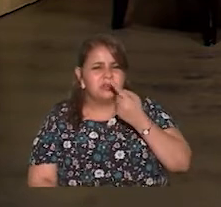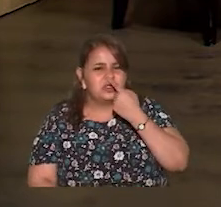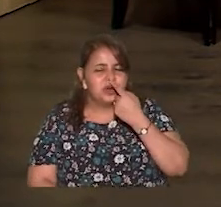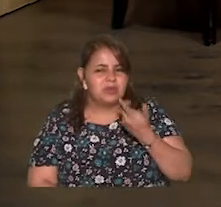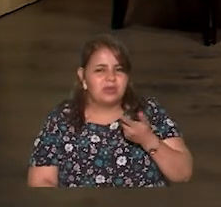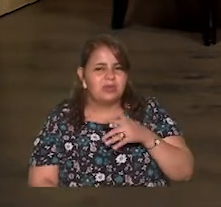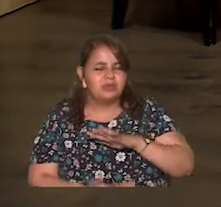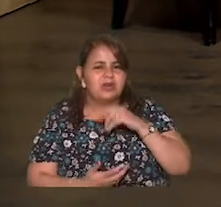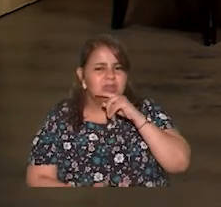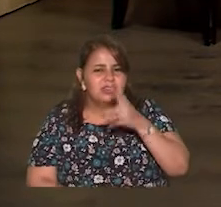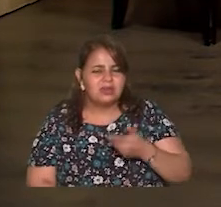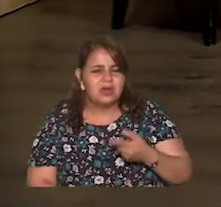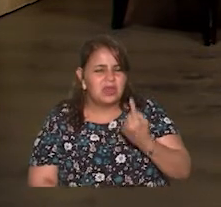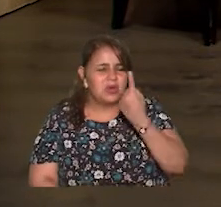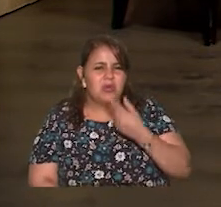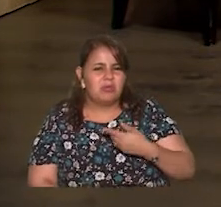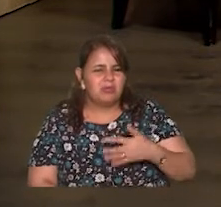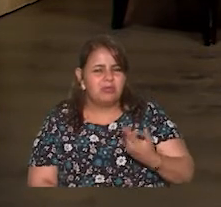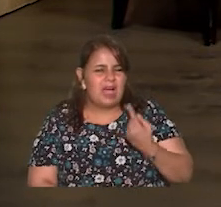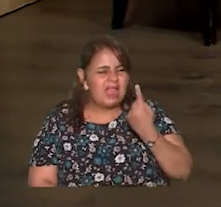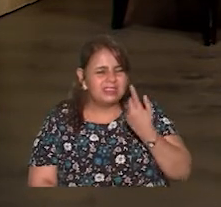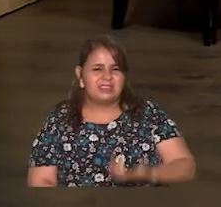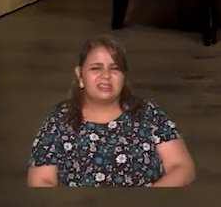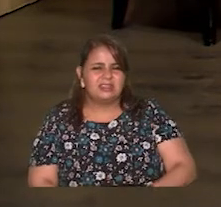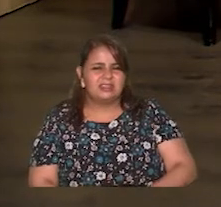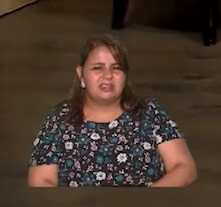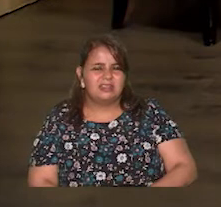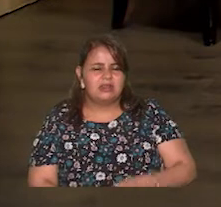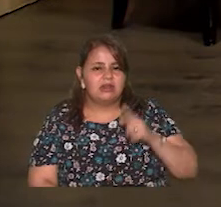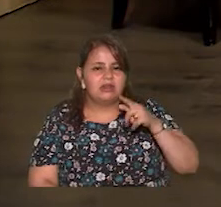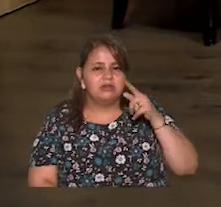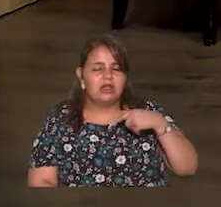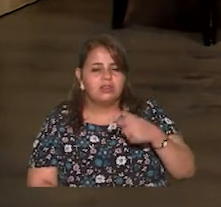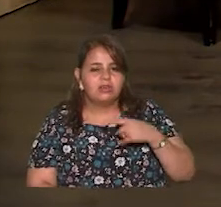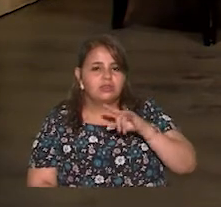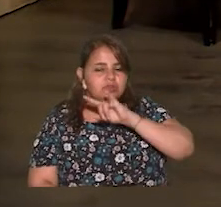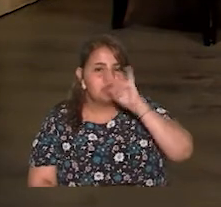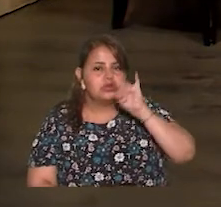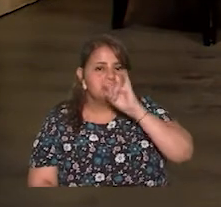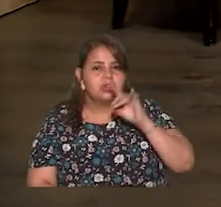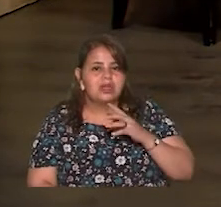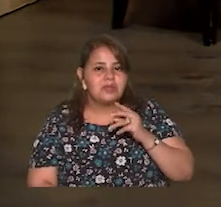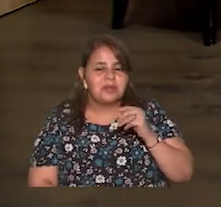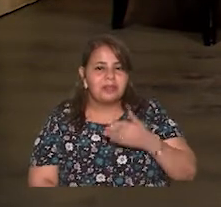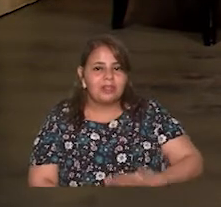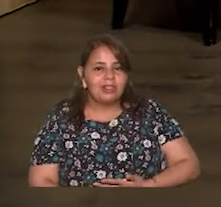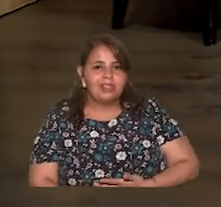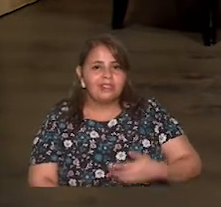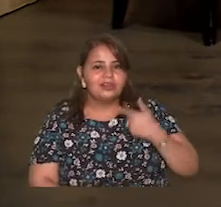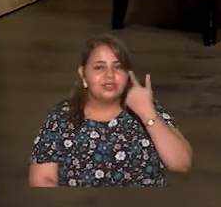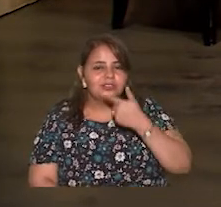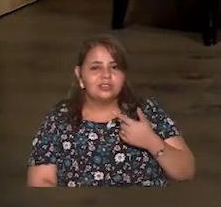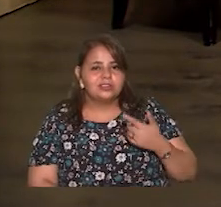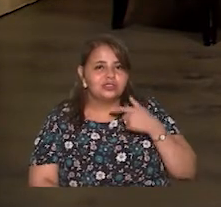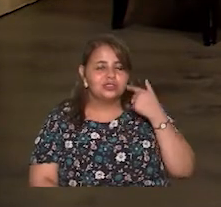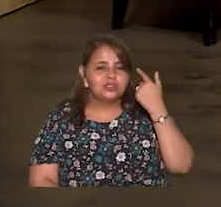في البنت دي، ده هو يوم وهيعدي، ترجع لمراتك عادي، يعني ما انت برضو مطحون، وتفضل ابليس يحليلك. يعني اوقف في الفكره